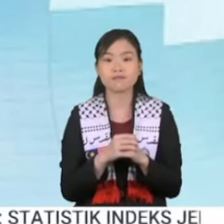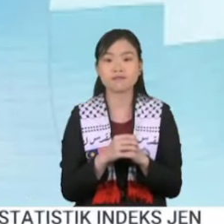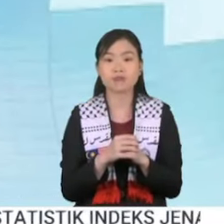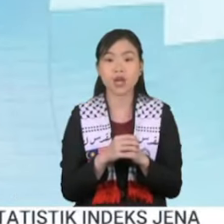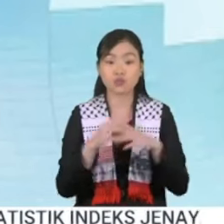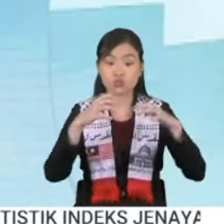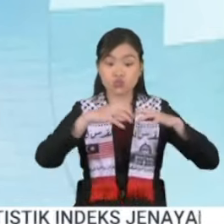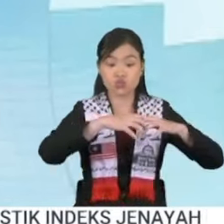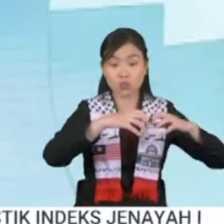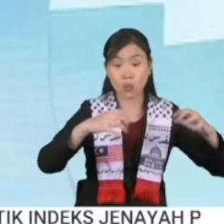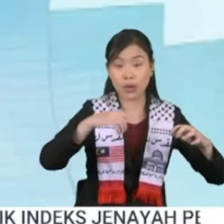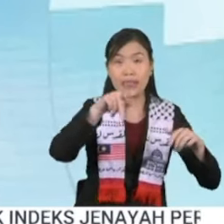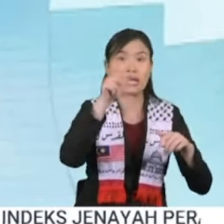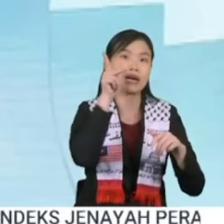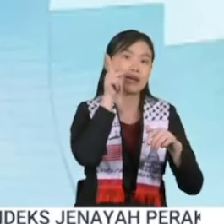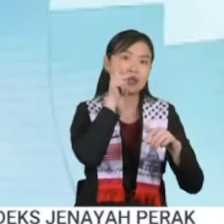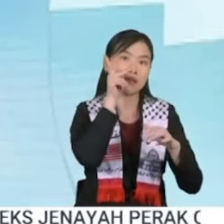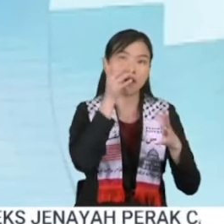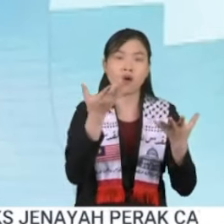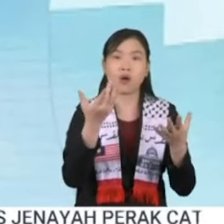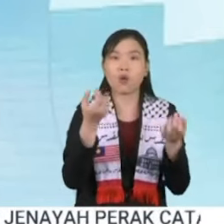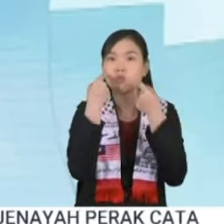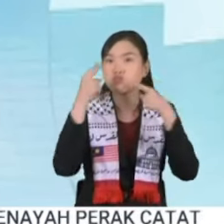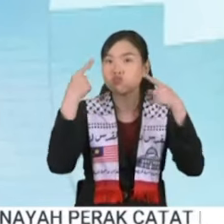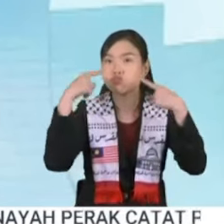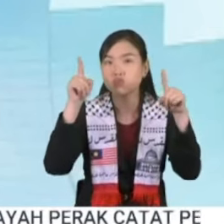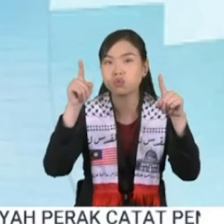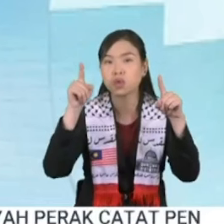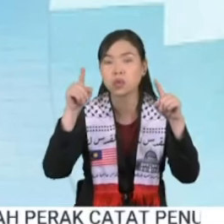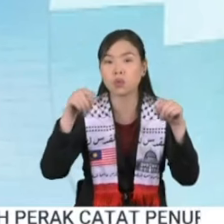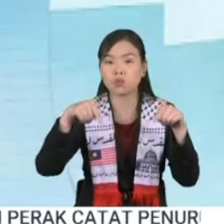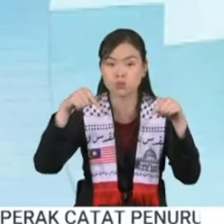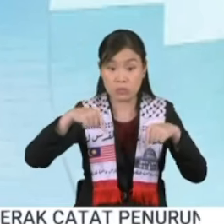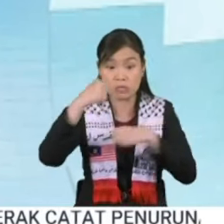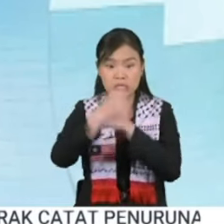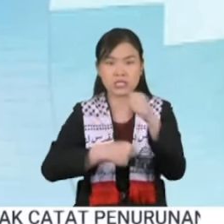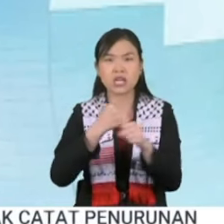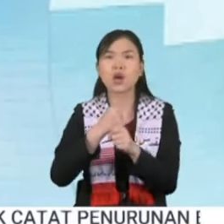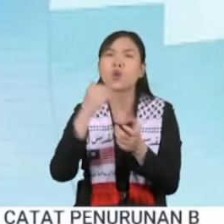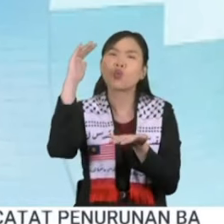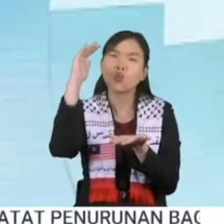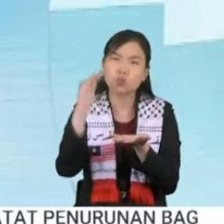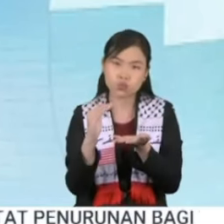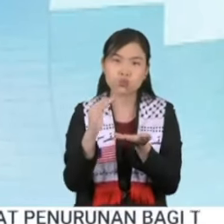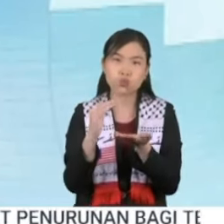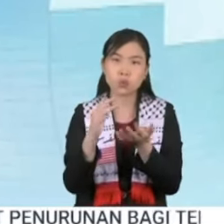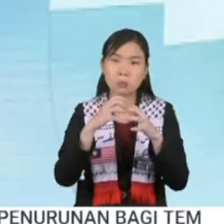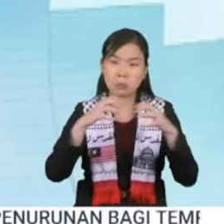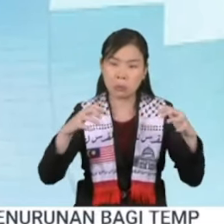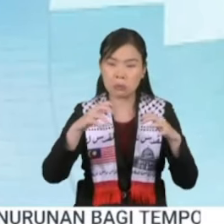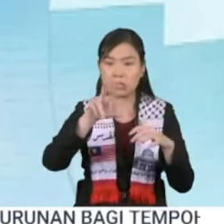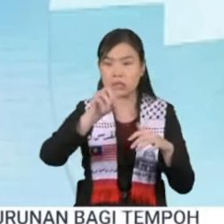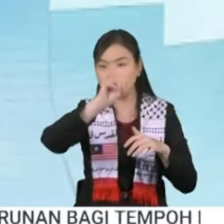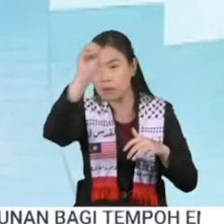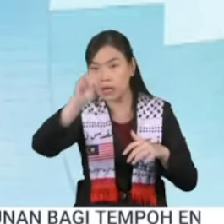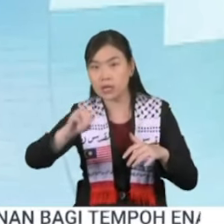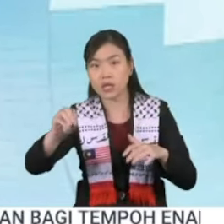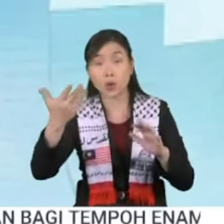Buah durian di Kedah mendapat sambutan menggalakkan biarpun hasil durian musim ini berkurangan sehingga